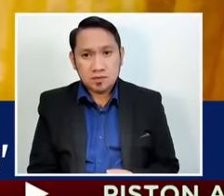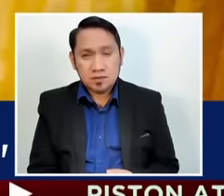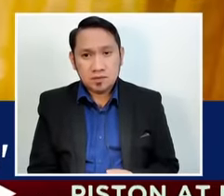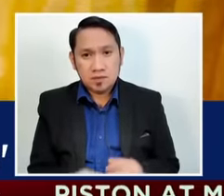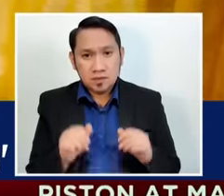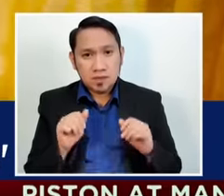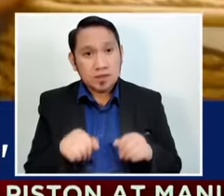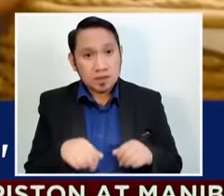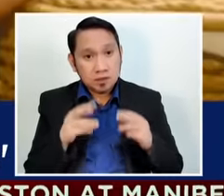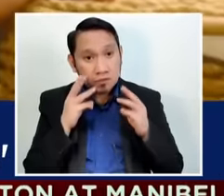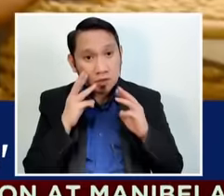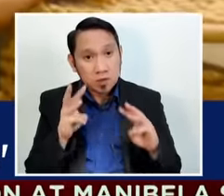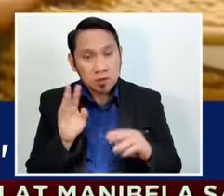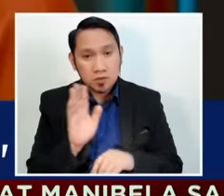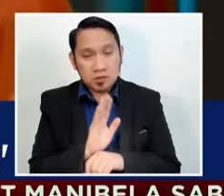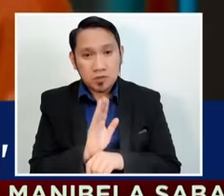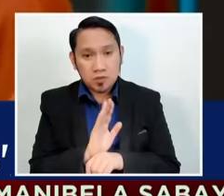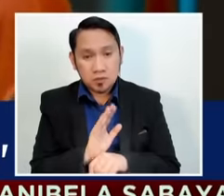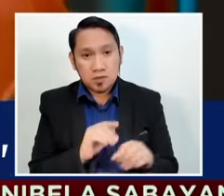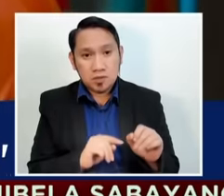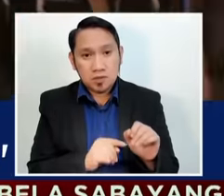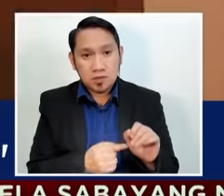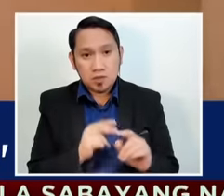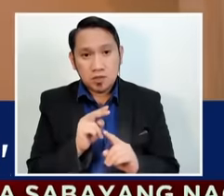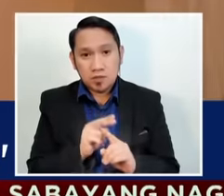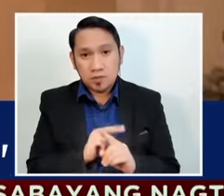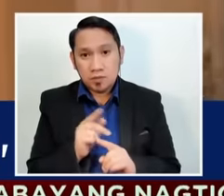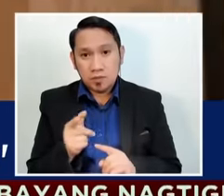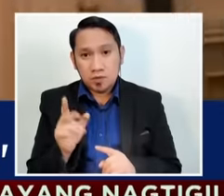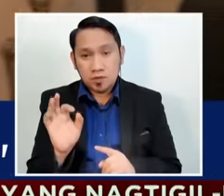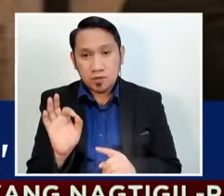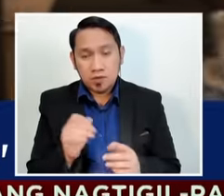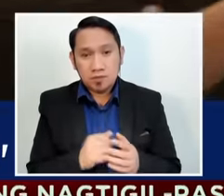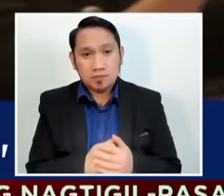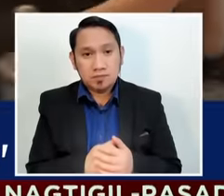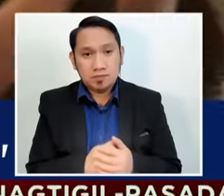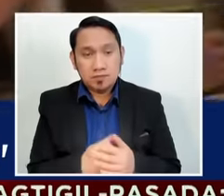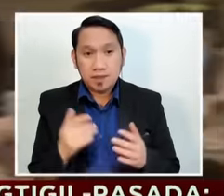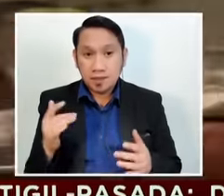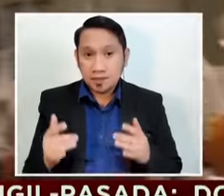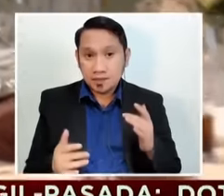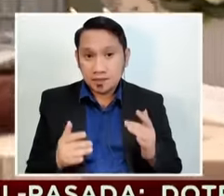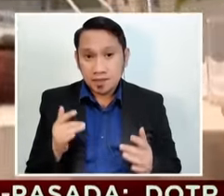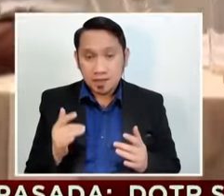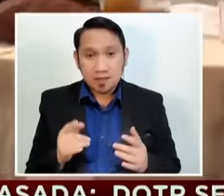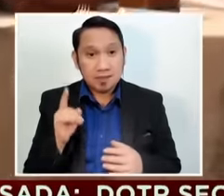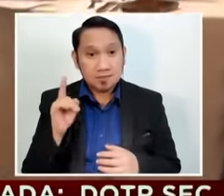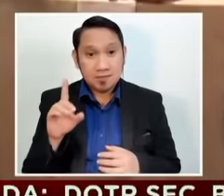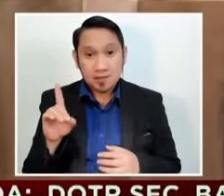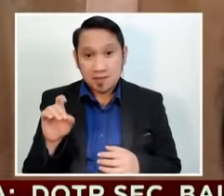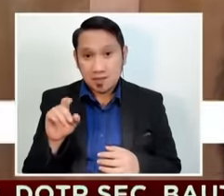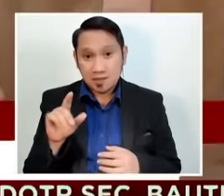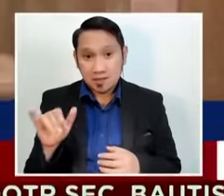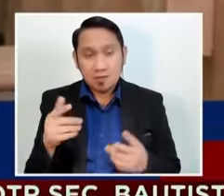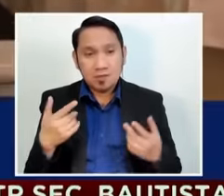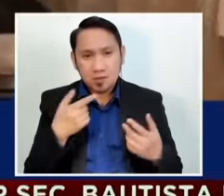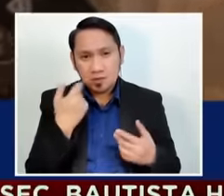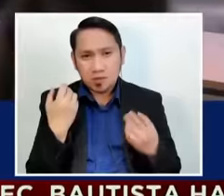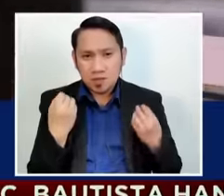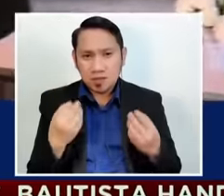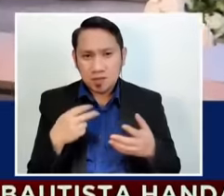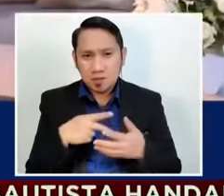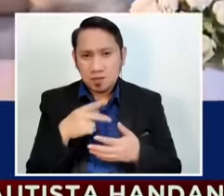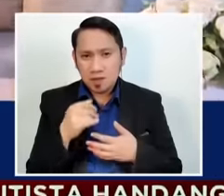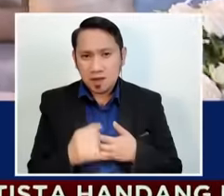Mapapanood ang In His Mother's Eyes simula November 29. Excited at kinikilig naman si Dolly De Leon sa sunod-sunod niyang project sa